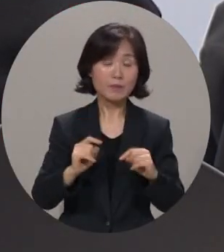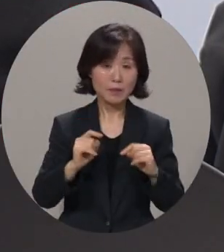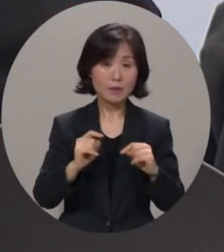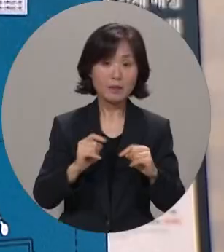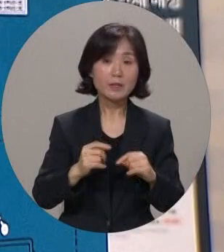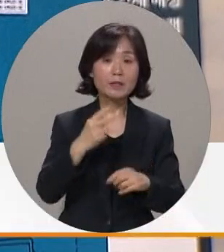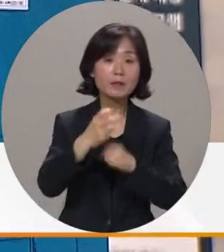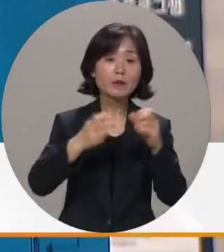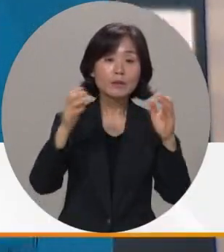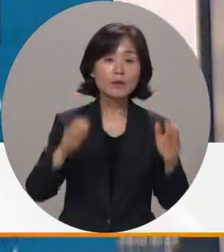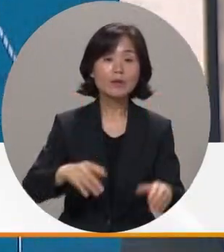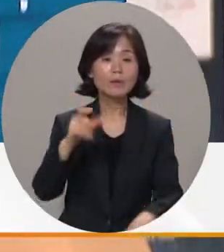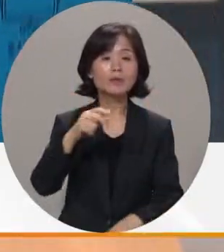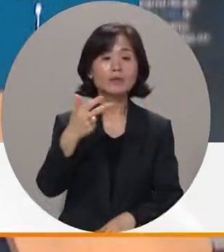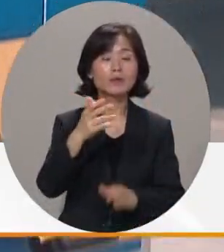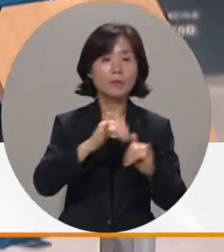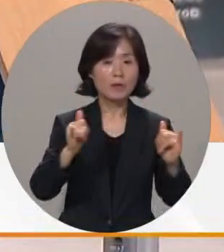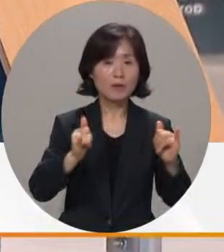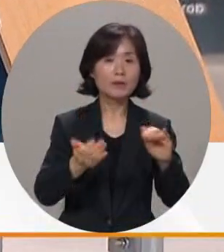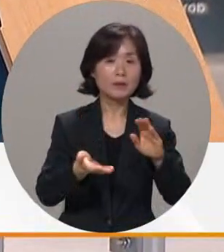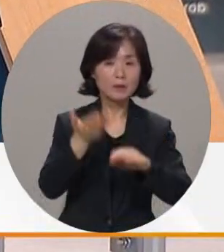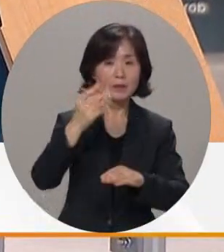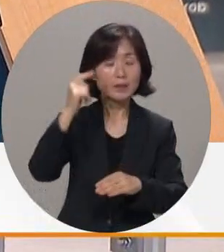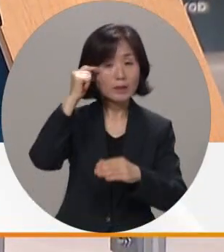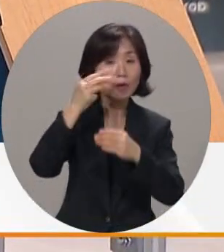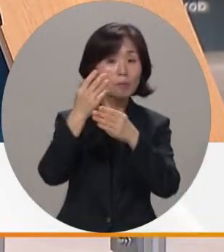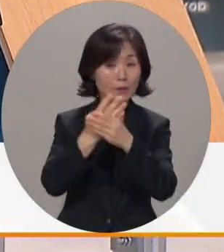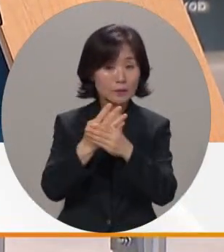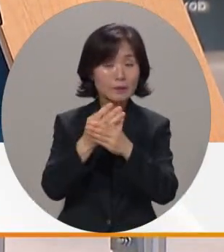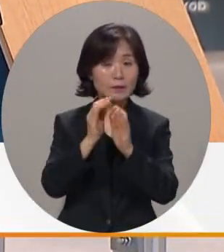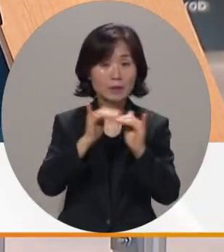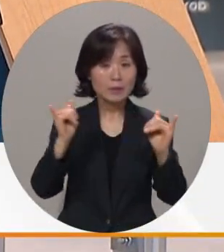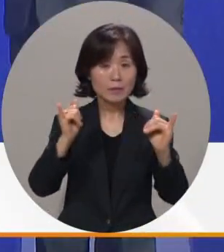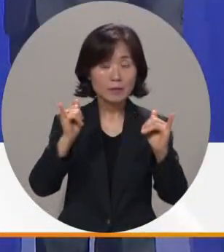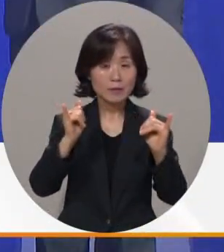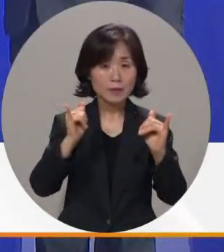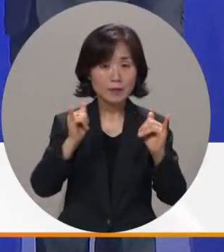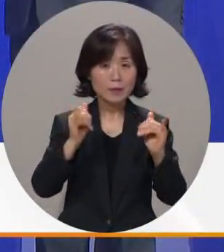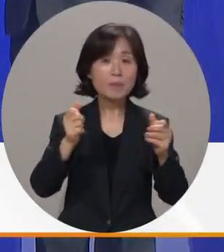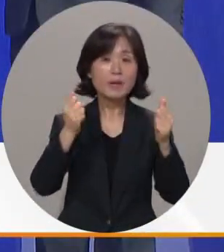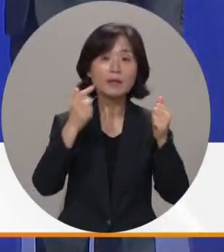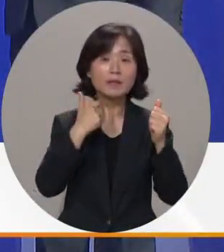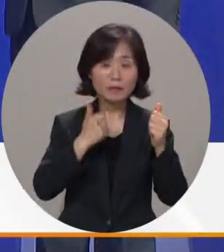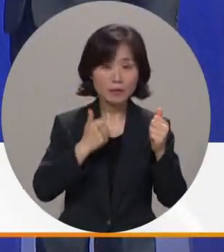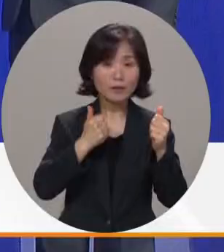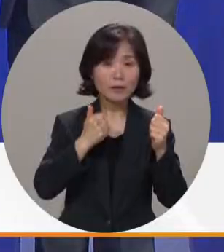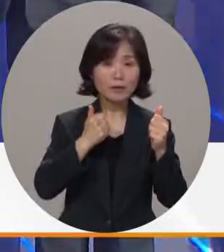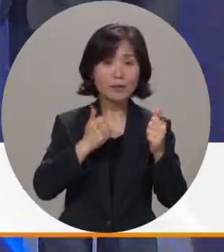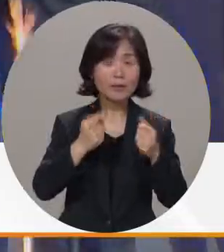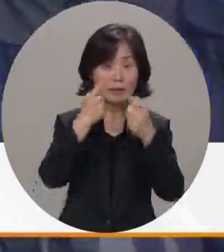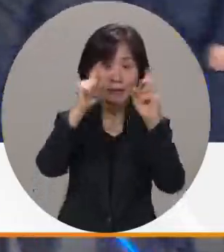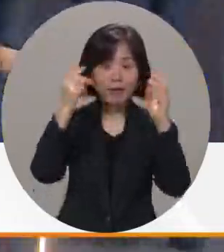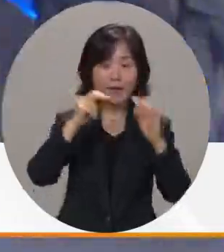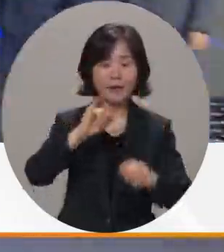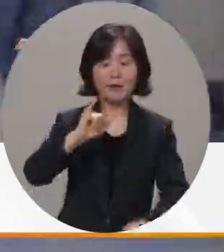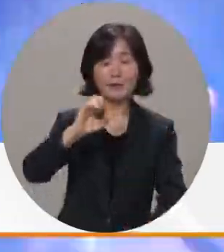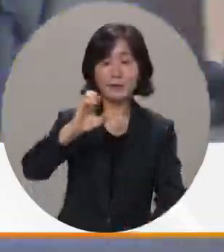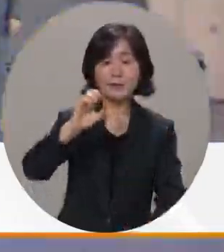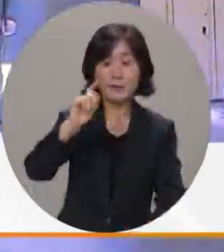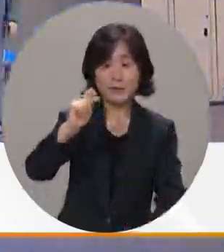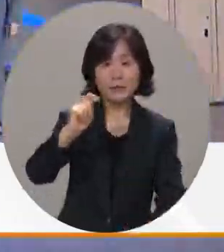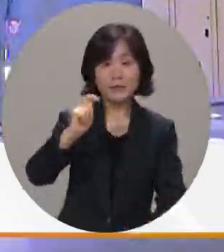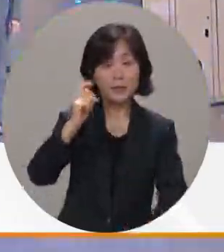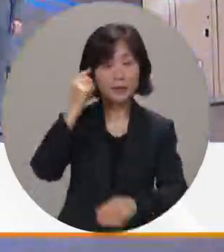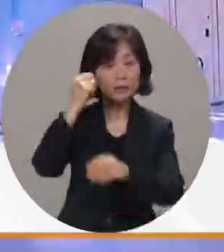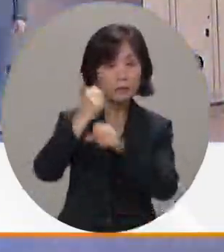지난 20년간 17,000명이 넘는 석박사급 인재들이 배출된 과학기술정보통신부의 대학 ICT